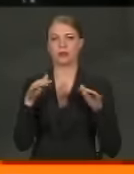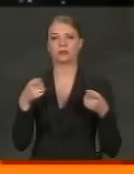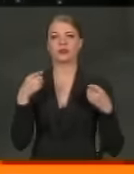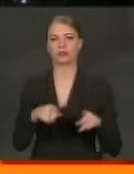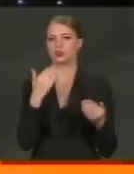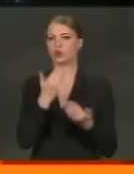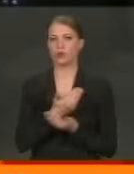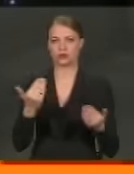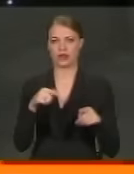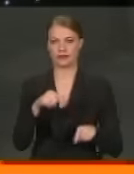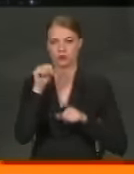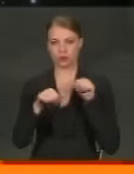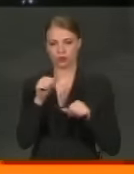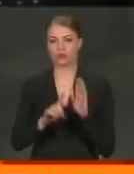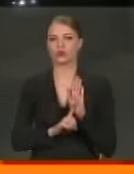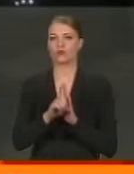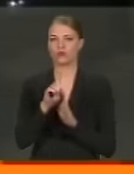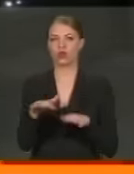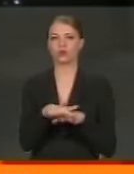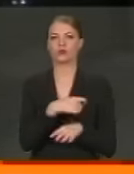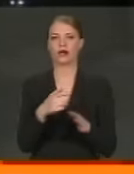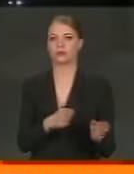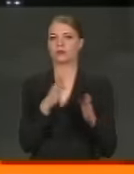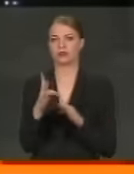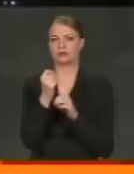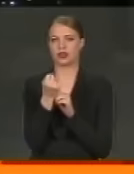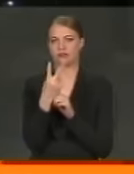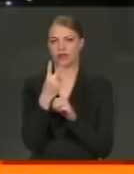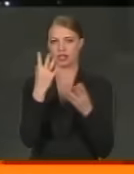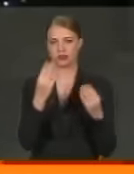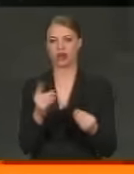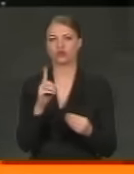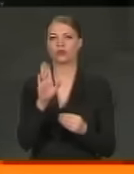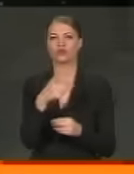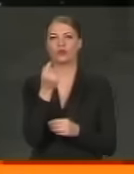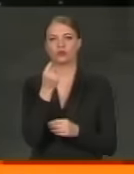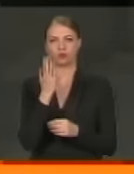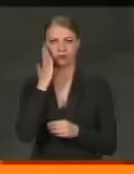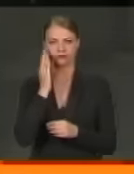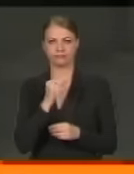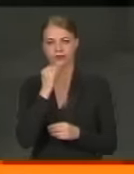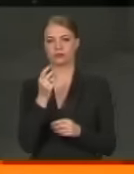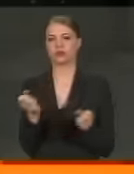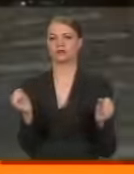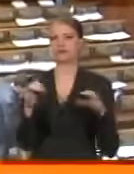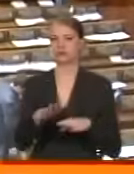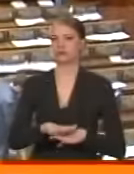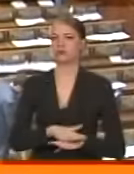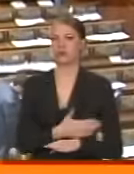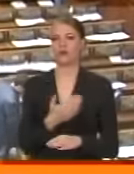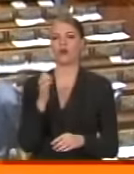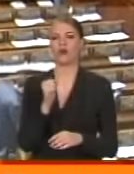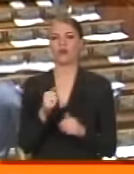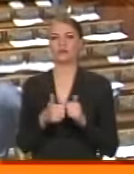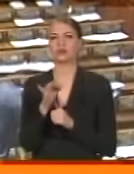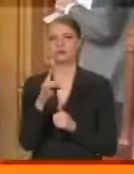дійсно останнє в цьому році. Його початок нардепи відклали на 12-ту годину дня, аби, бодай, трохи виспатися. Сходилися вони довго, а